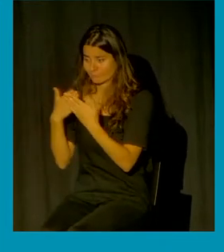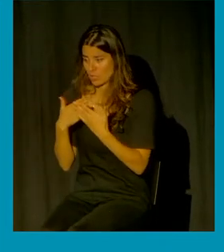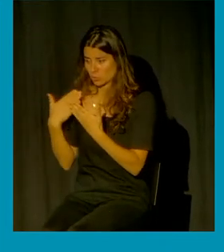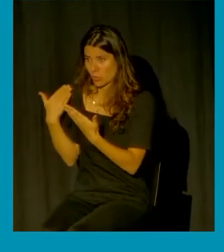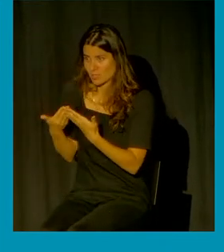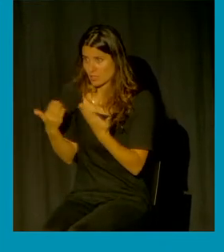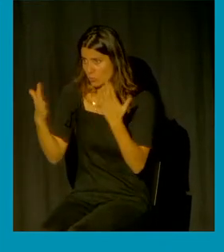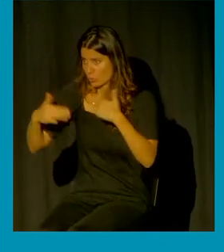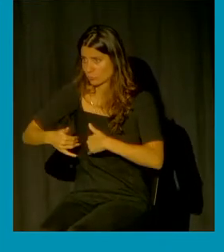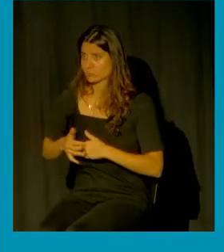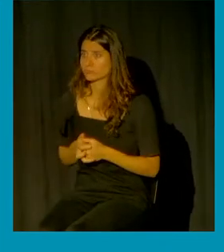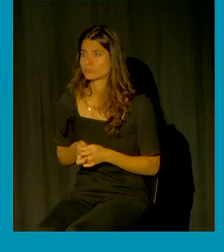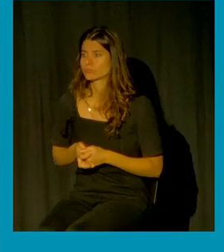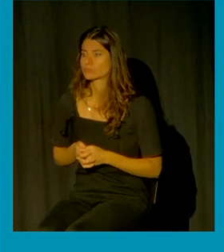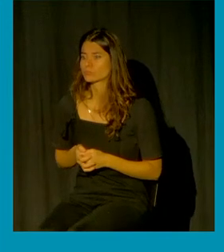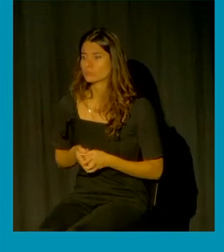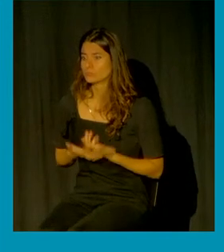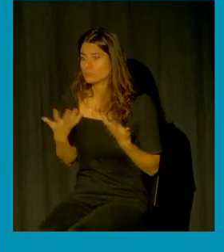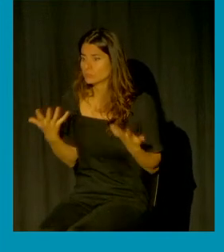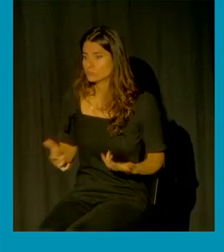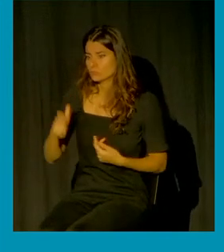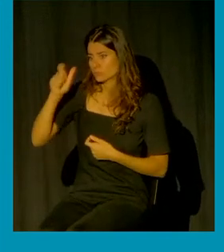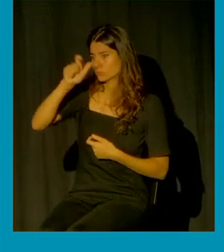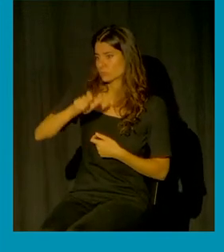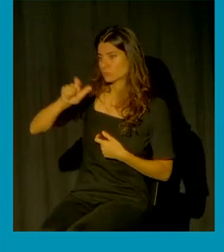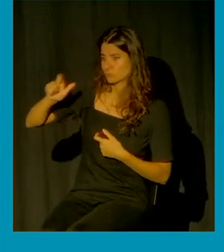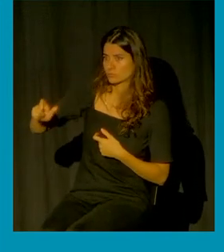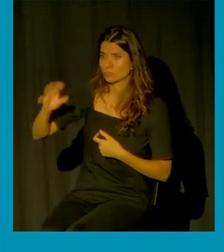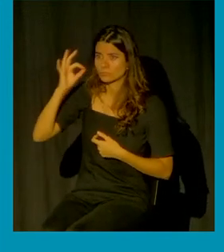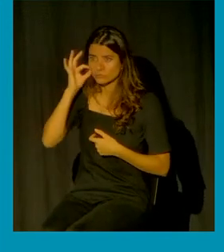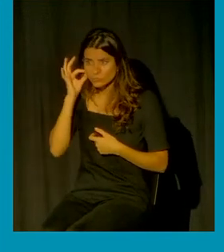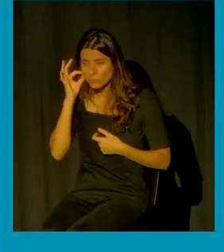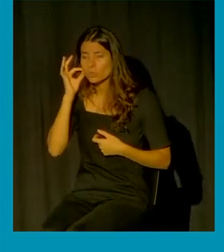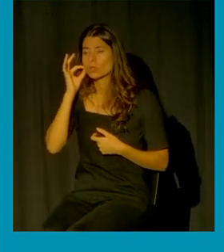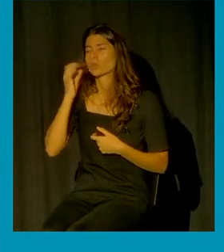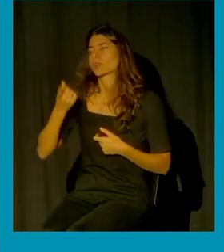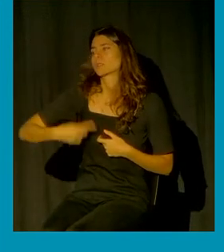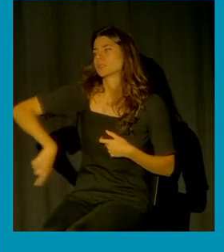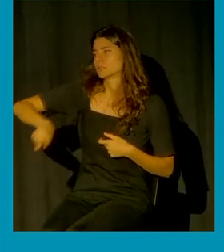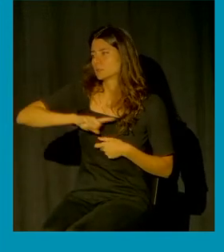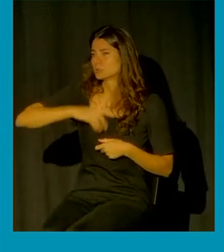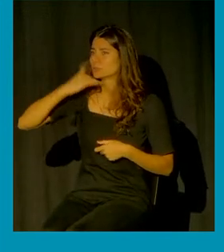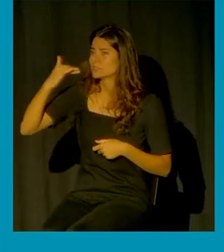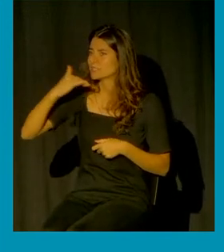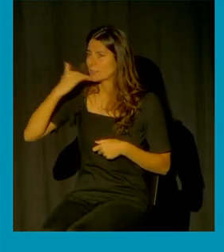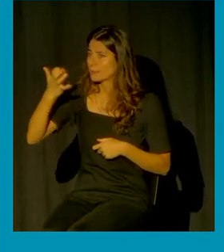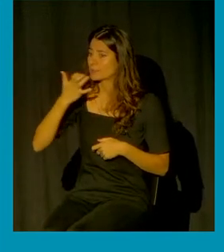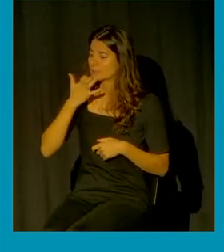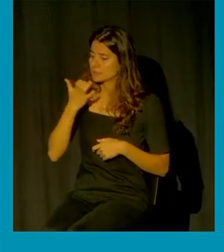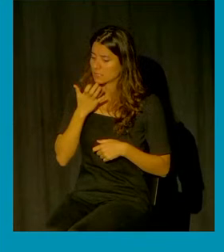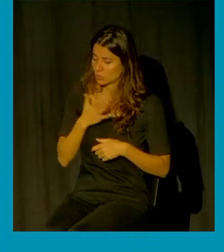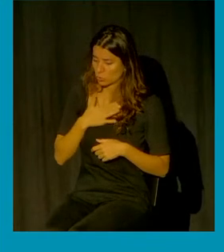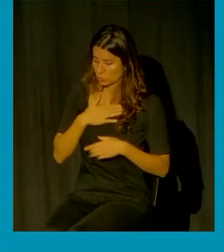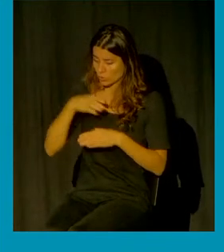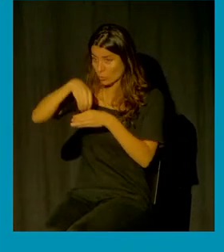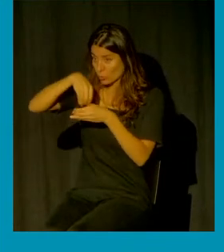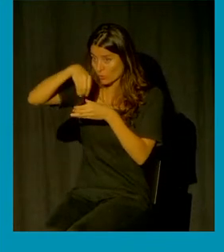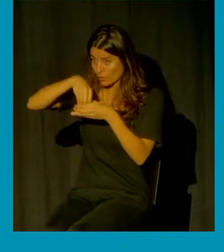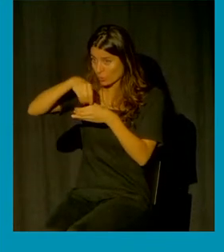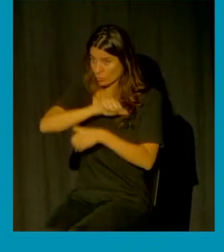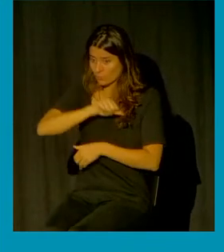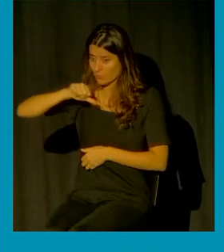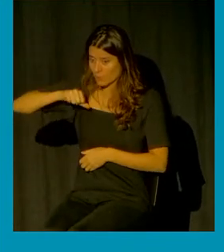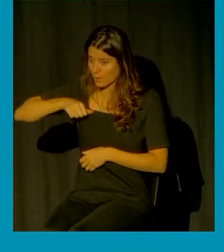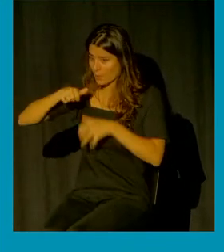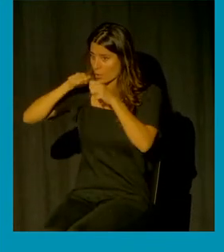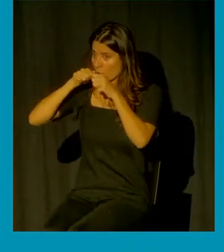deia el fet que les dones sapiguem que una vegada compartit un determinat contingut o